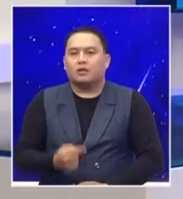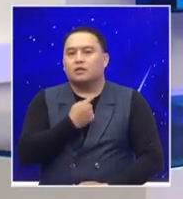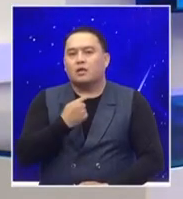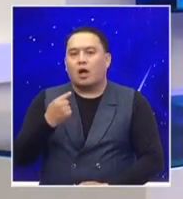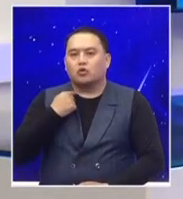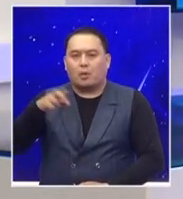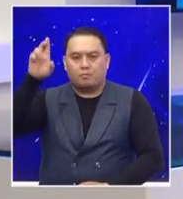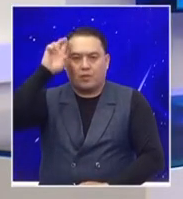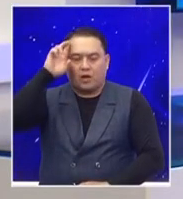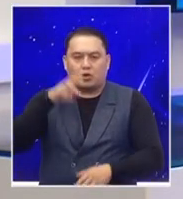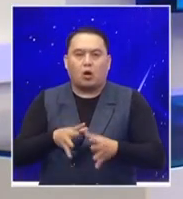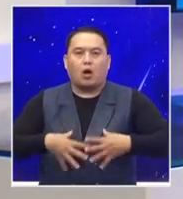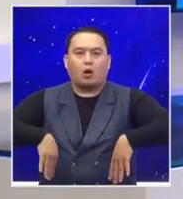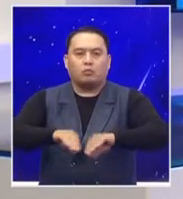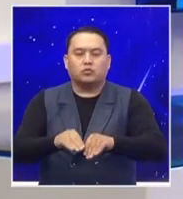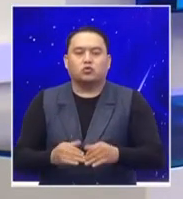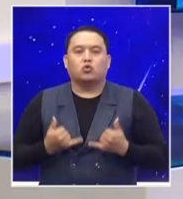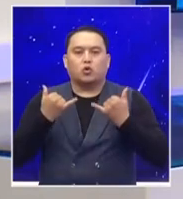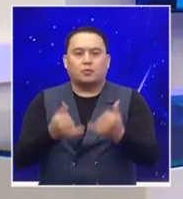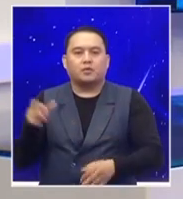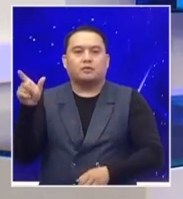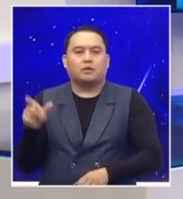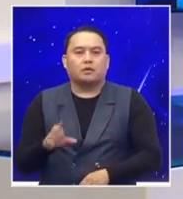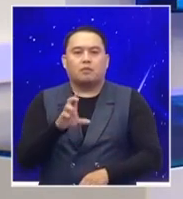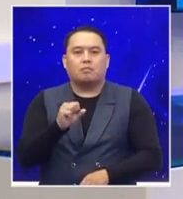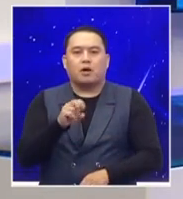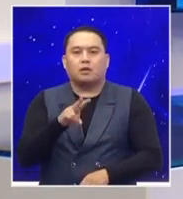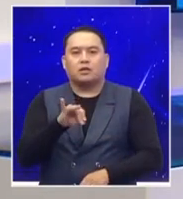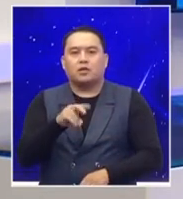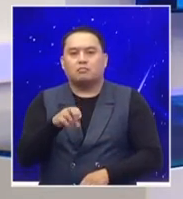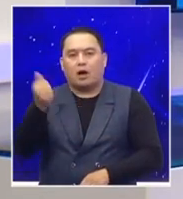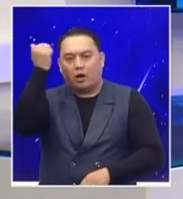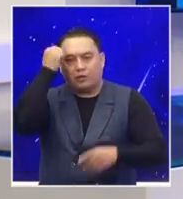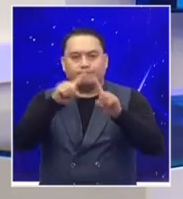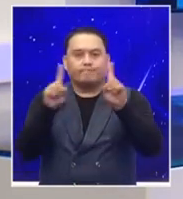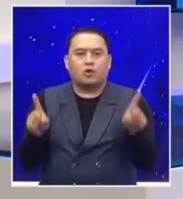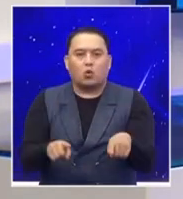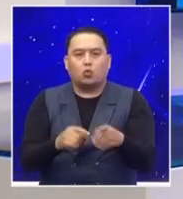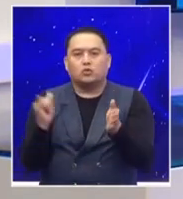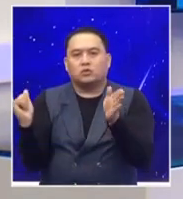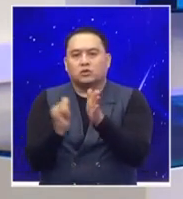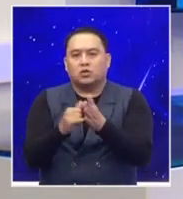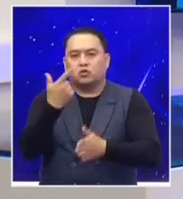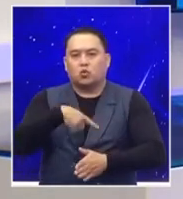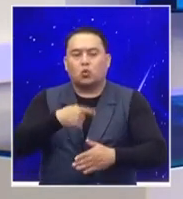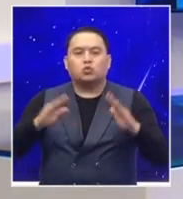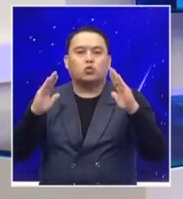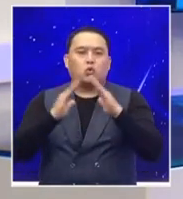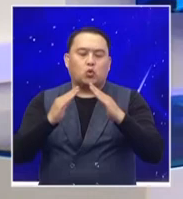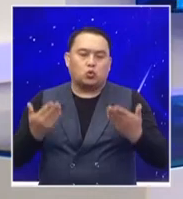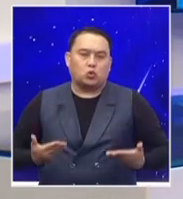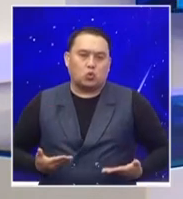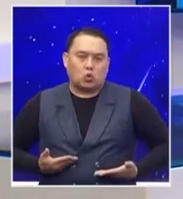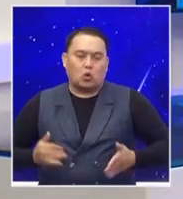Талдықорғанда мемлекет және қоғам қайраткері Бәтима Сақауова естелік тақта қойылды. Ардақты тұлғаның бейнесі салынған тақтайша өзі тұрған